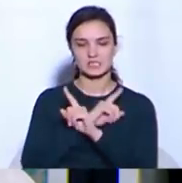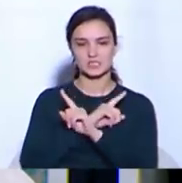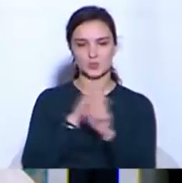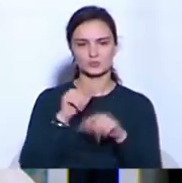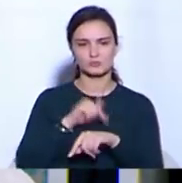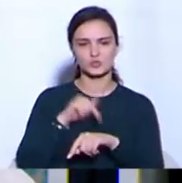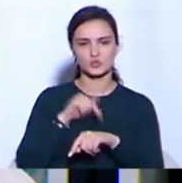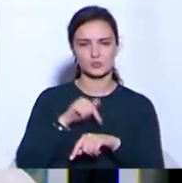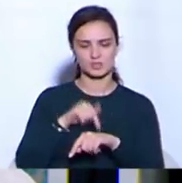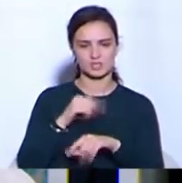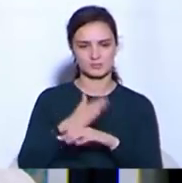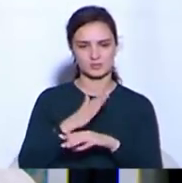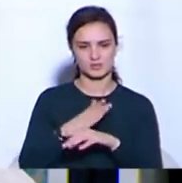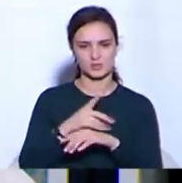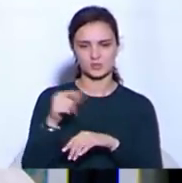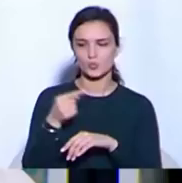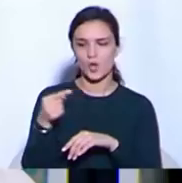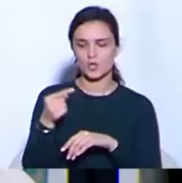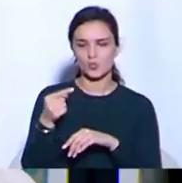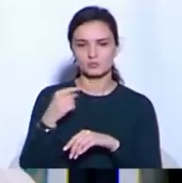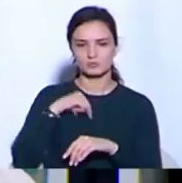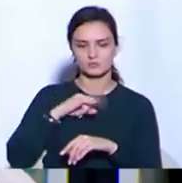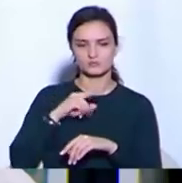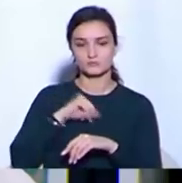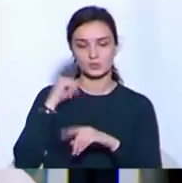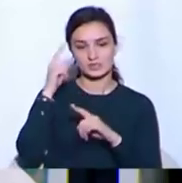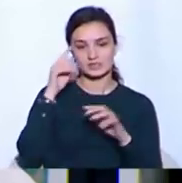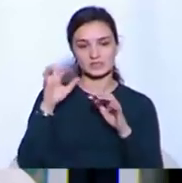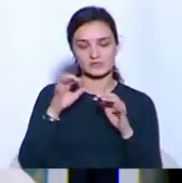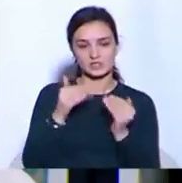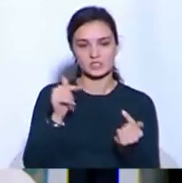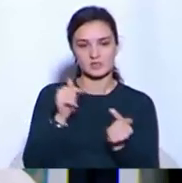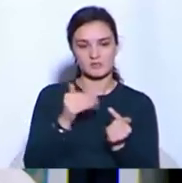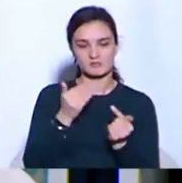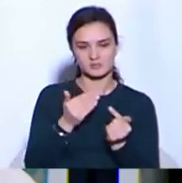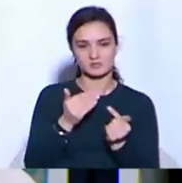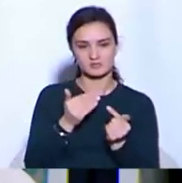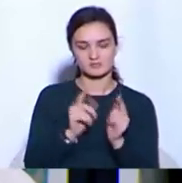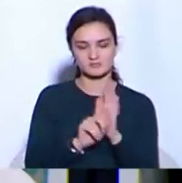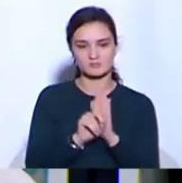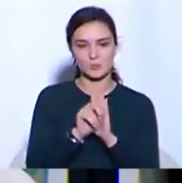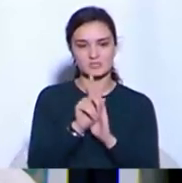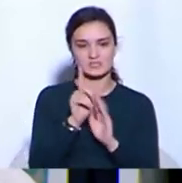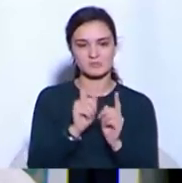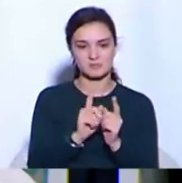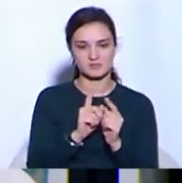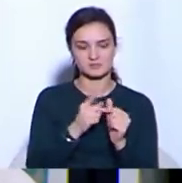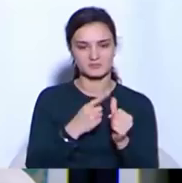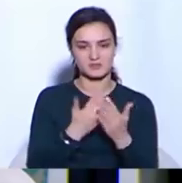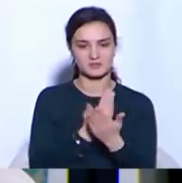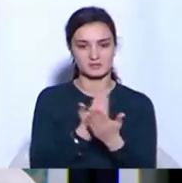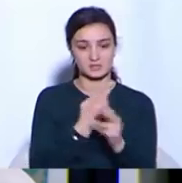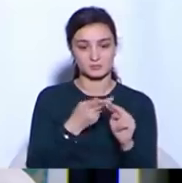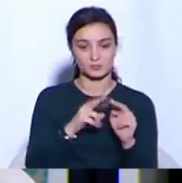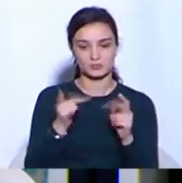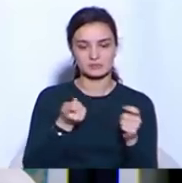განსაკუთრებით მგრძნობიარეები არიან უარყოფით ემოციებზე, ეს მათი ტვინის და შესაბამისი უბნების მომწიფებით არის განპირობებული და